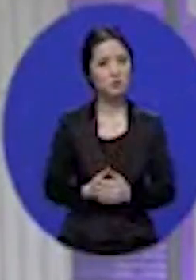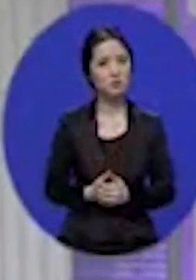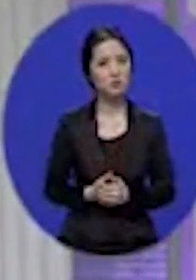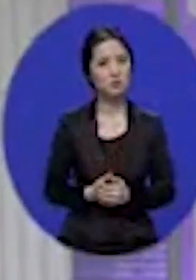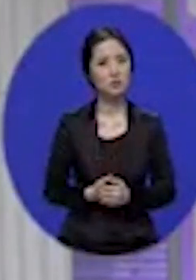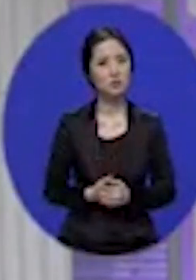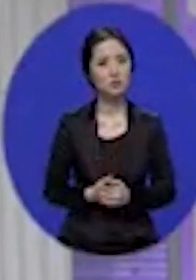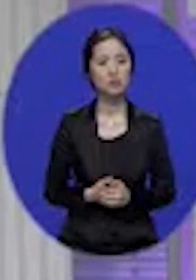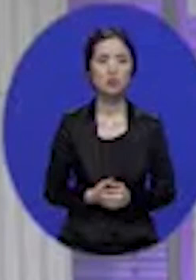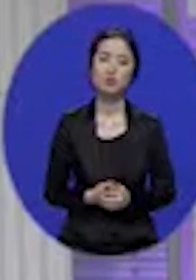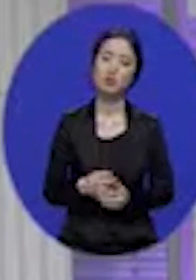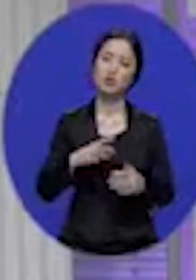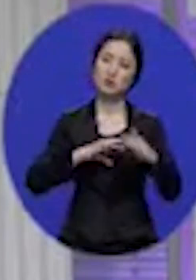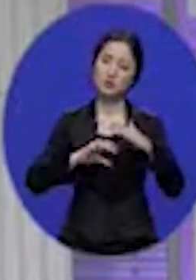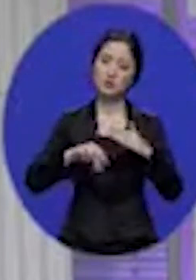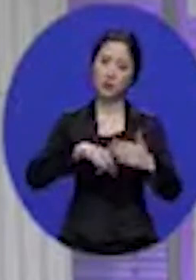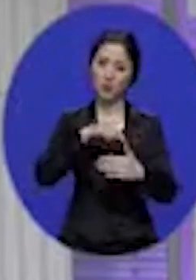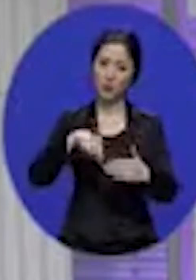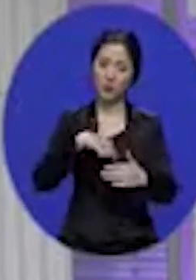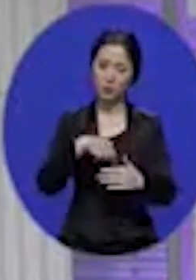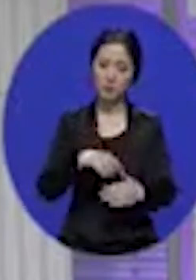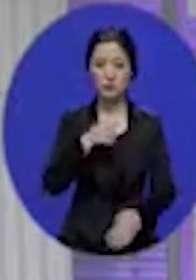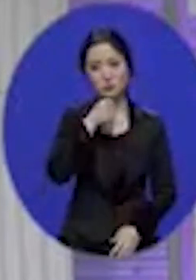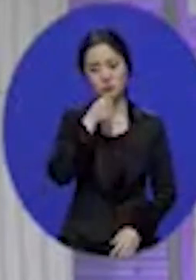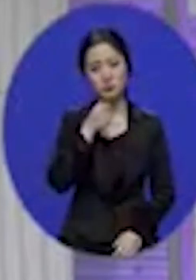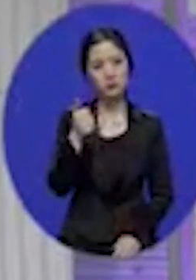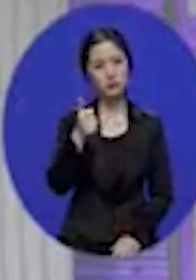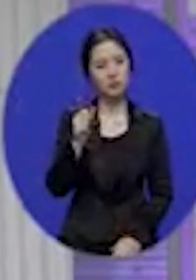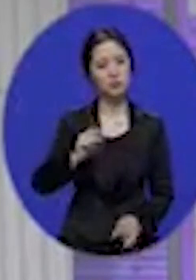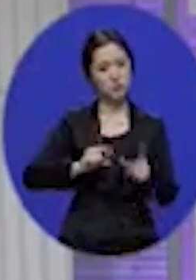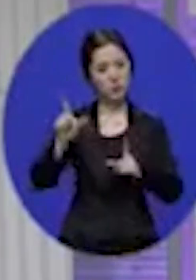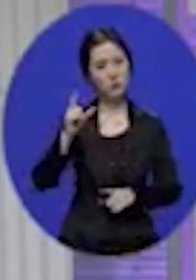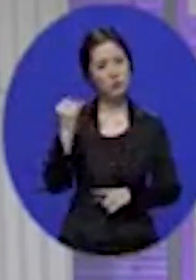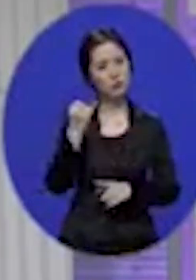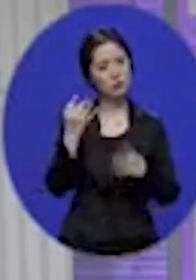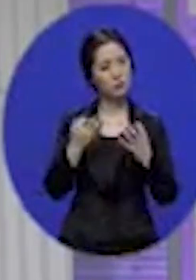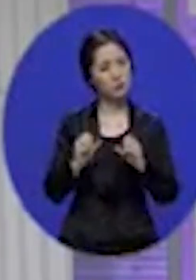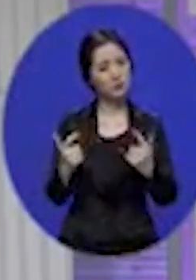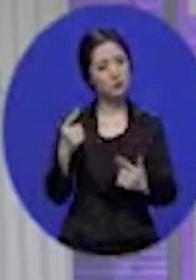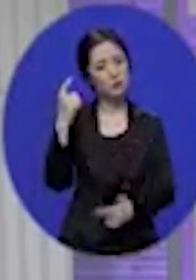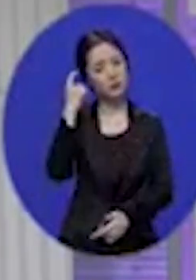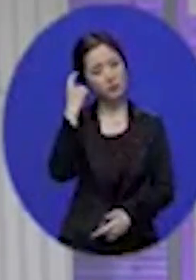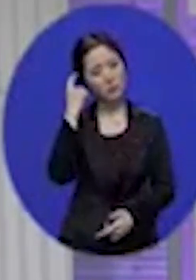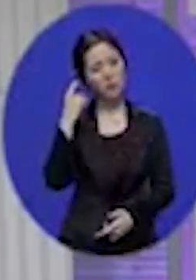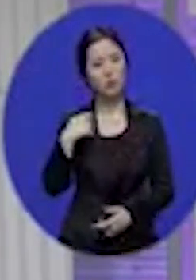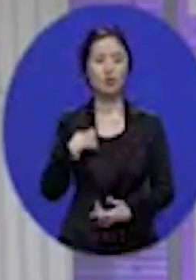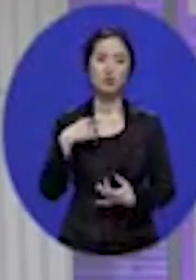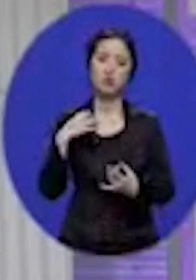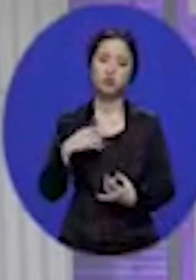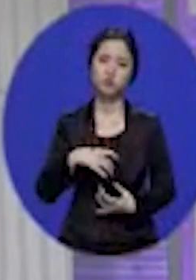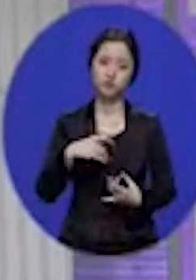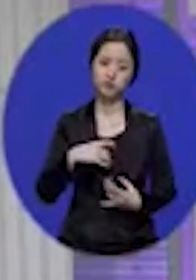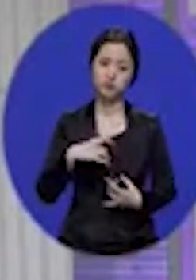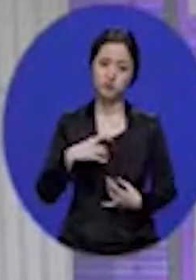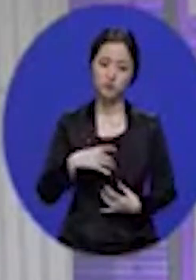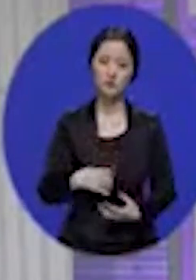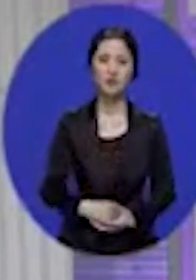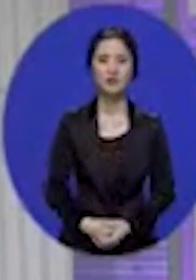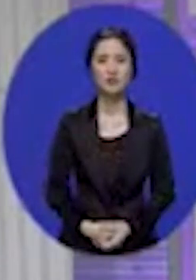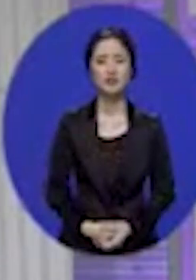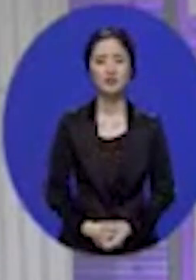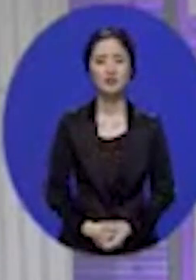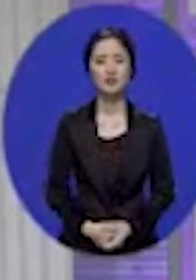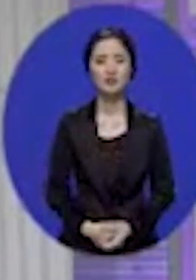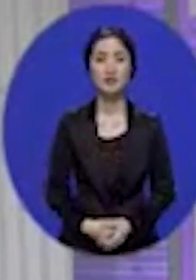영무원만 방송을 할까? 여성의 음성으로 방송하면 훨씬 더 이게 부드럽고 좋을 텐데 이런 의문점이 생긴 거였어요.